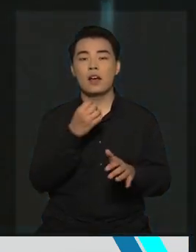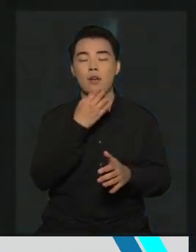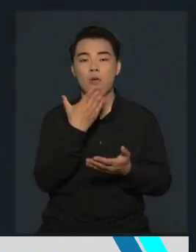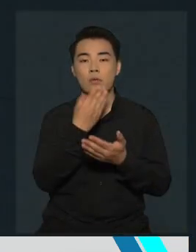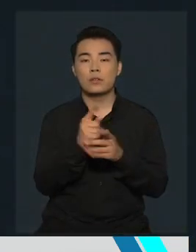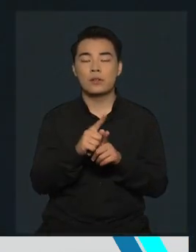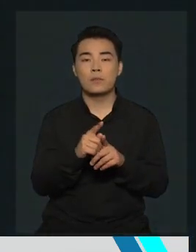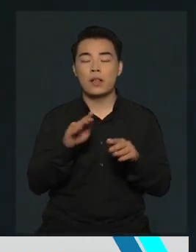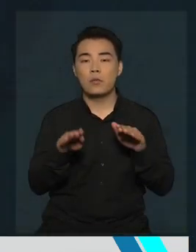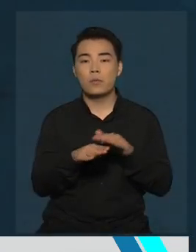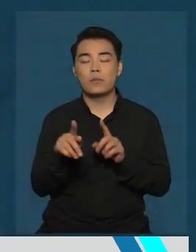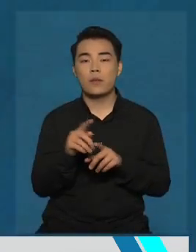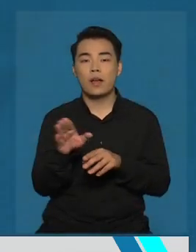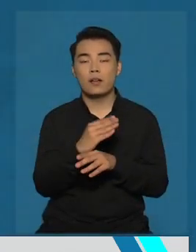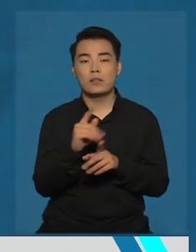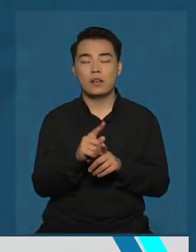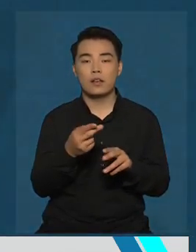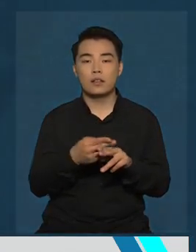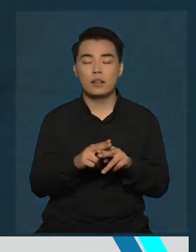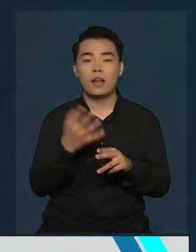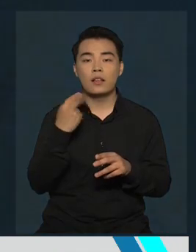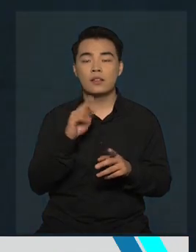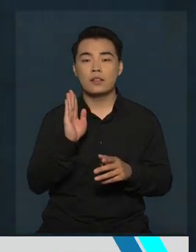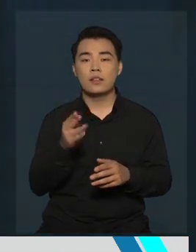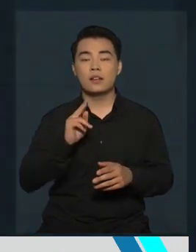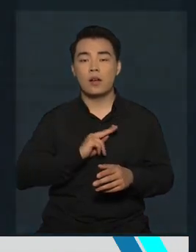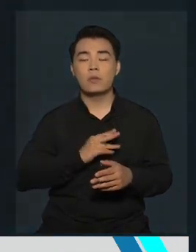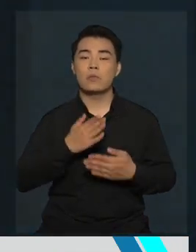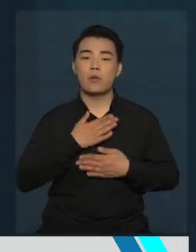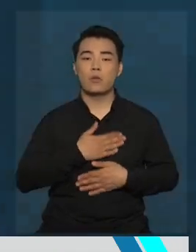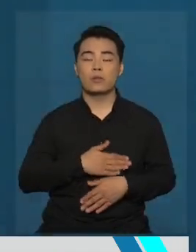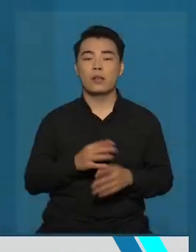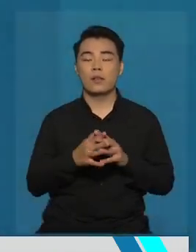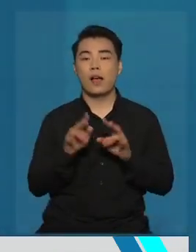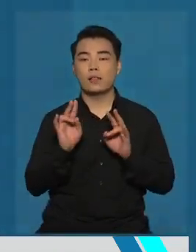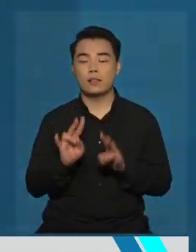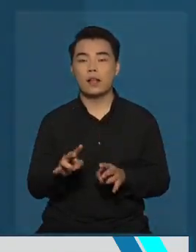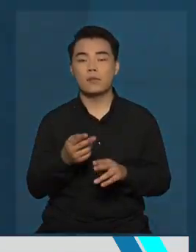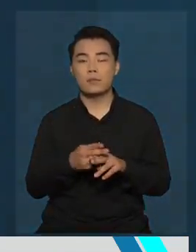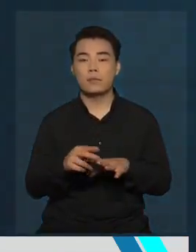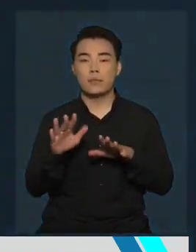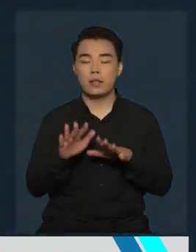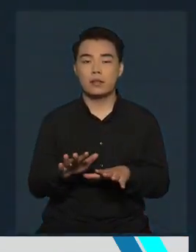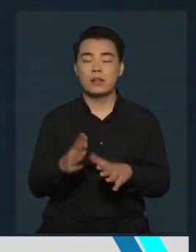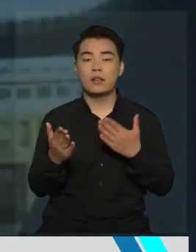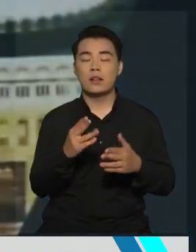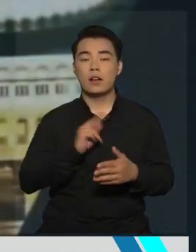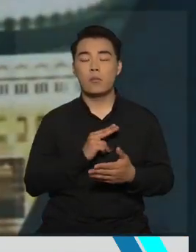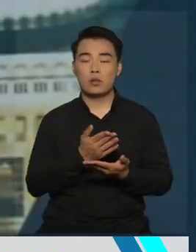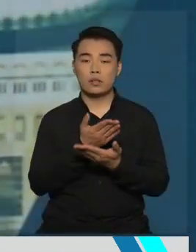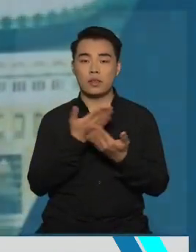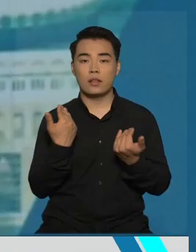личные подсобные хозяйства, тогда, естественно, когда есть работа, спокойно население сохраняется в том или ином населенном пункте. Если работы